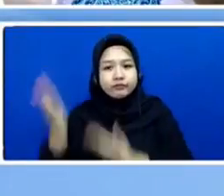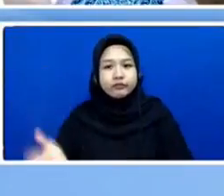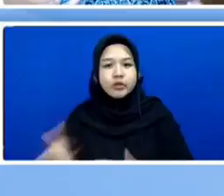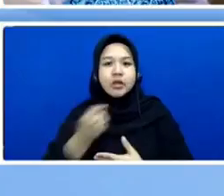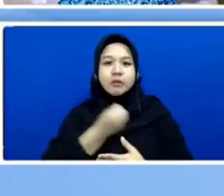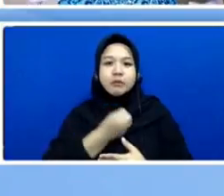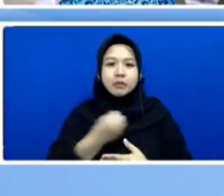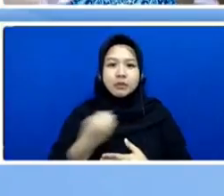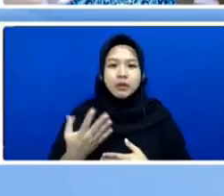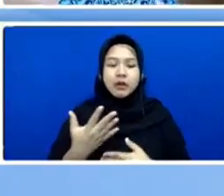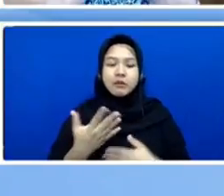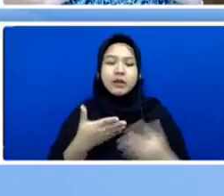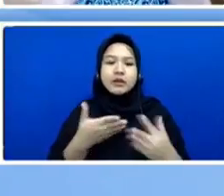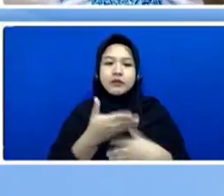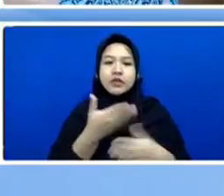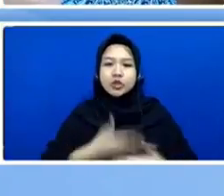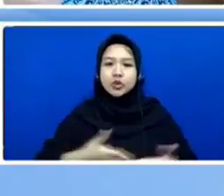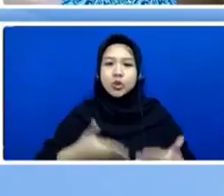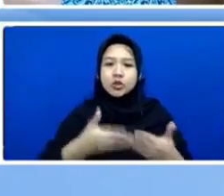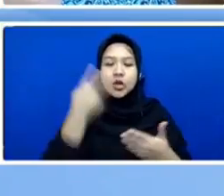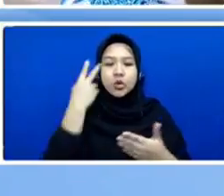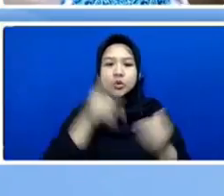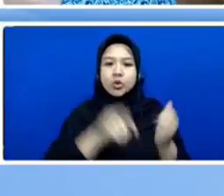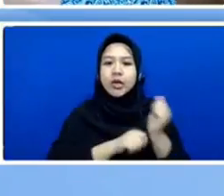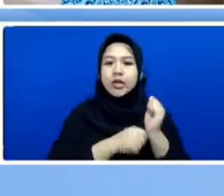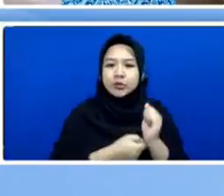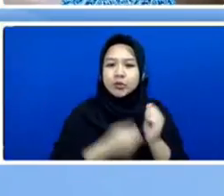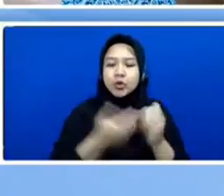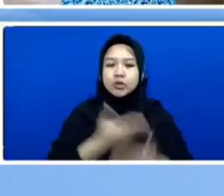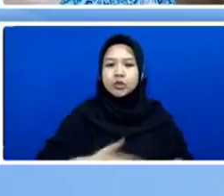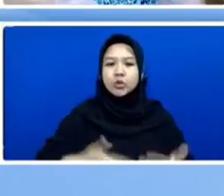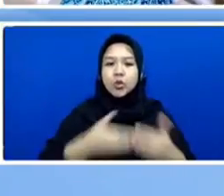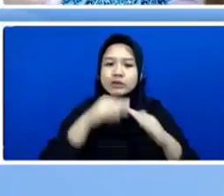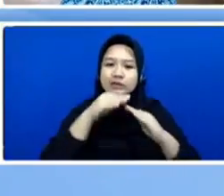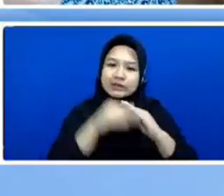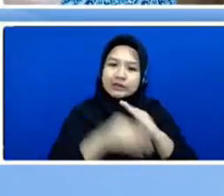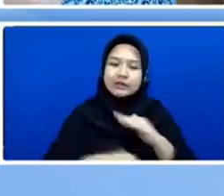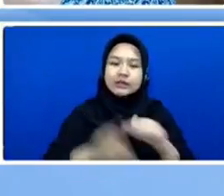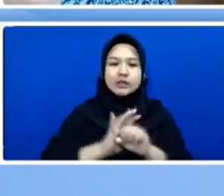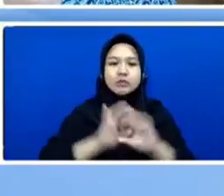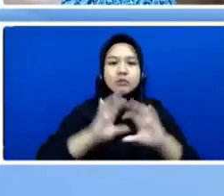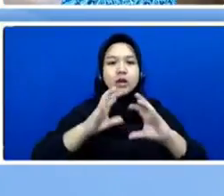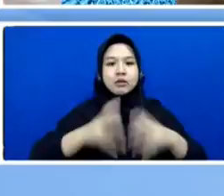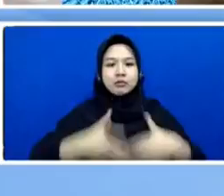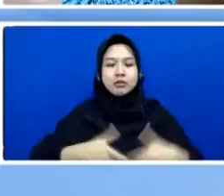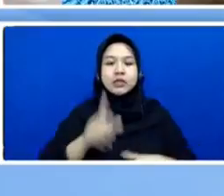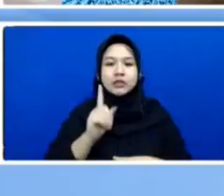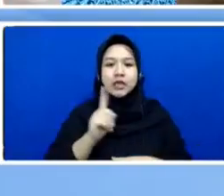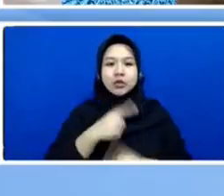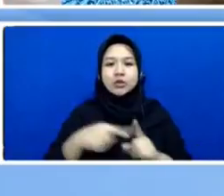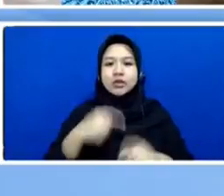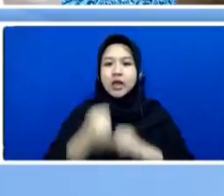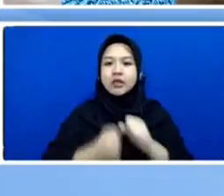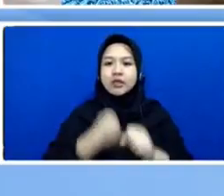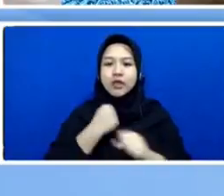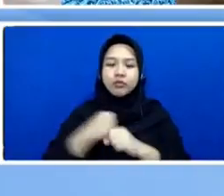yang kita butuhkan untuk merespon situasi krisis pandemi selama 1,5 tahun